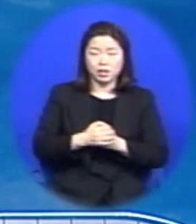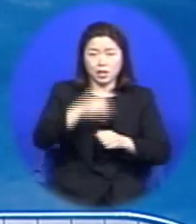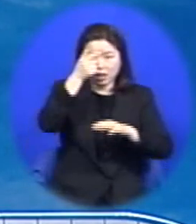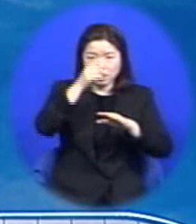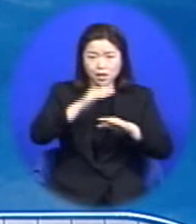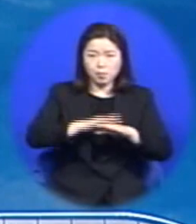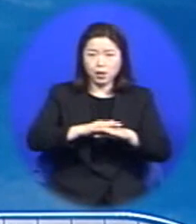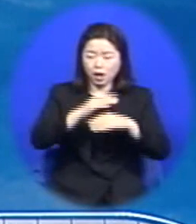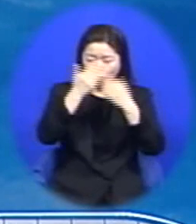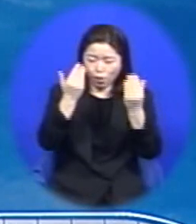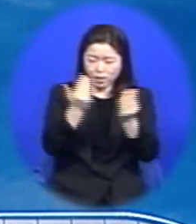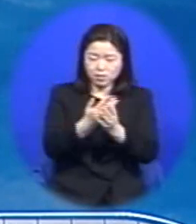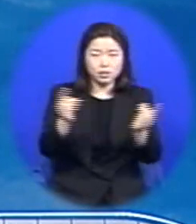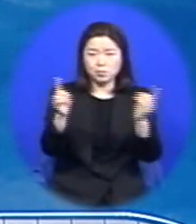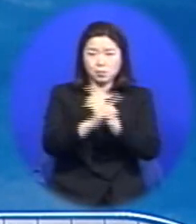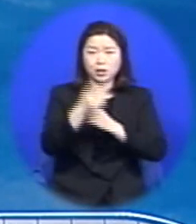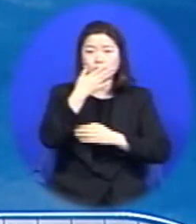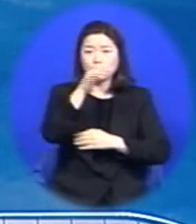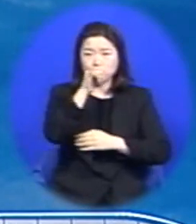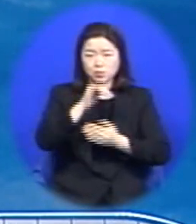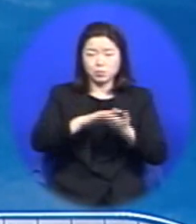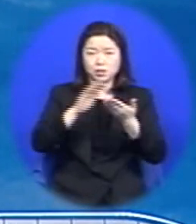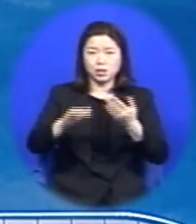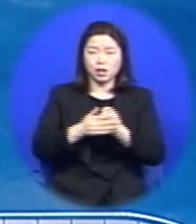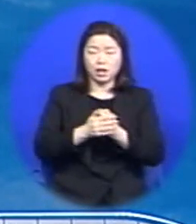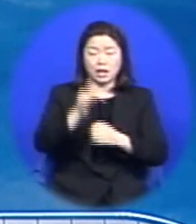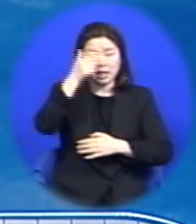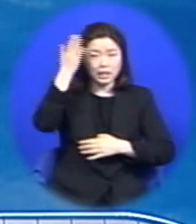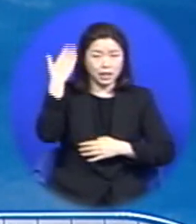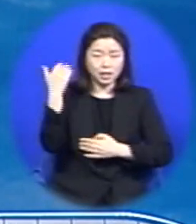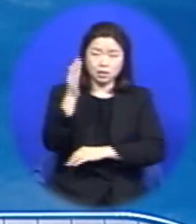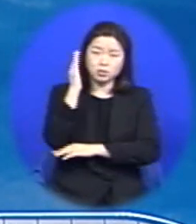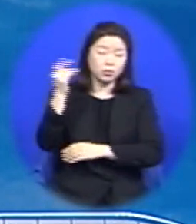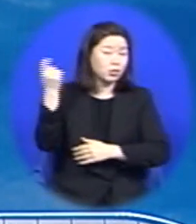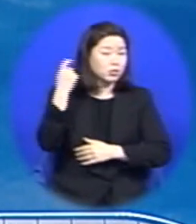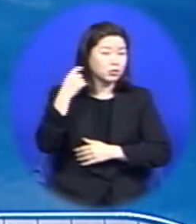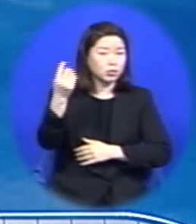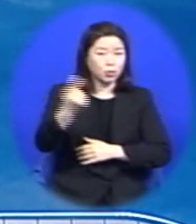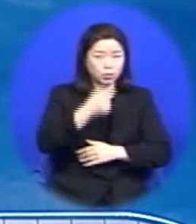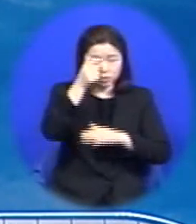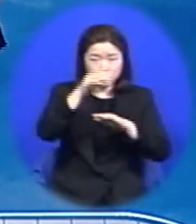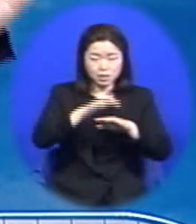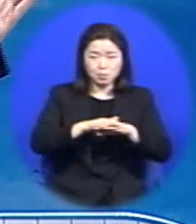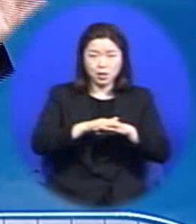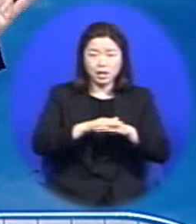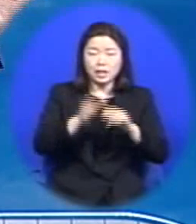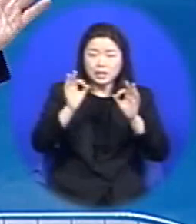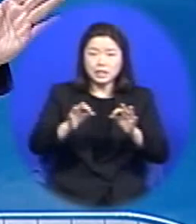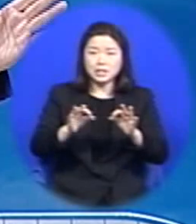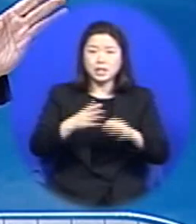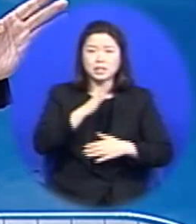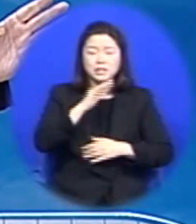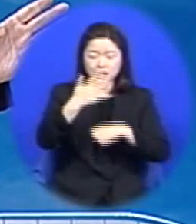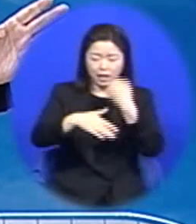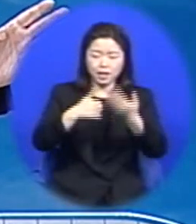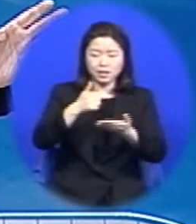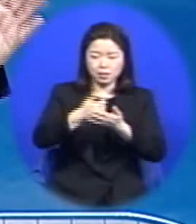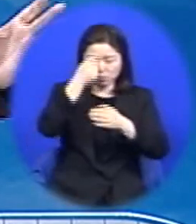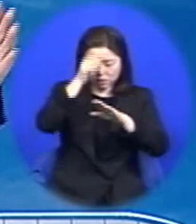예배가 완전히 달라질 수 있잖아요. 전에는 설교 들으러 오는 예배가 이제는 진짜 하나님을